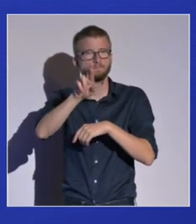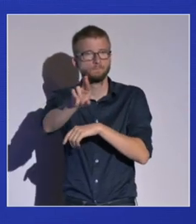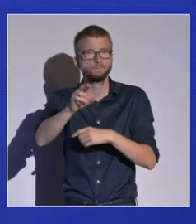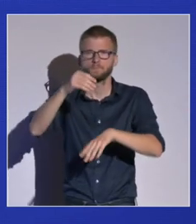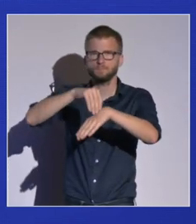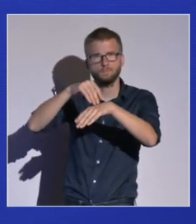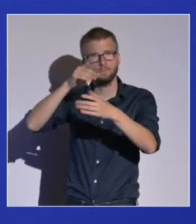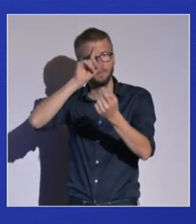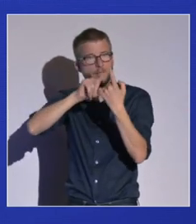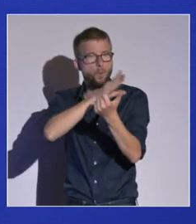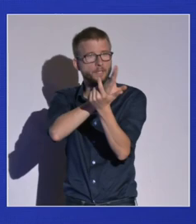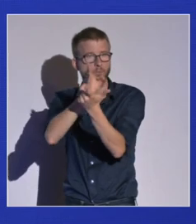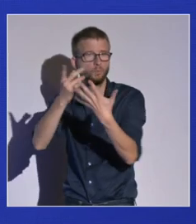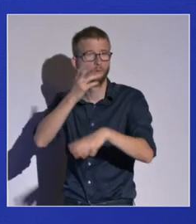retraites,